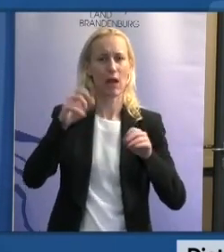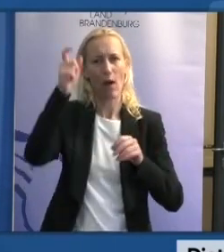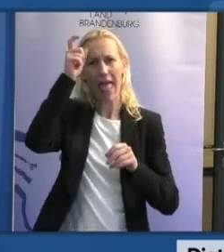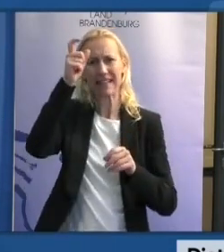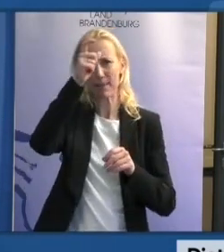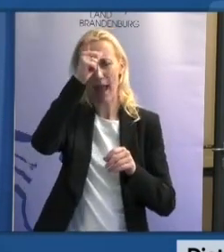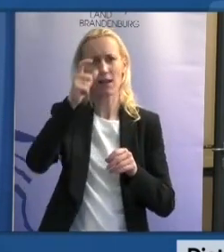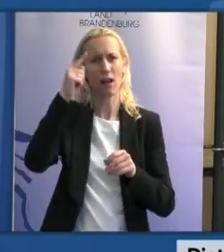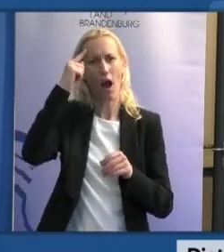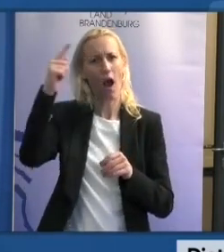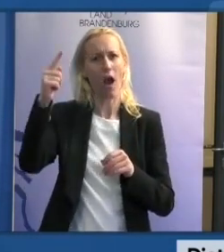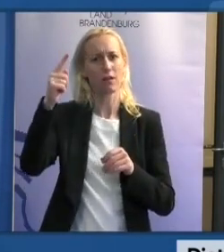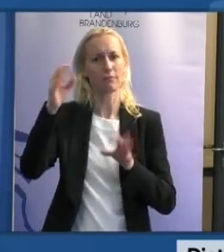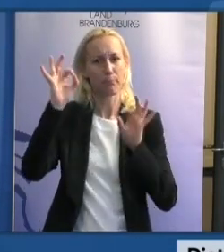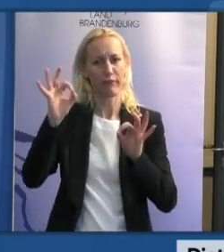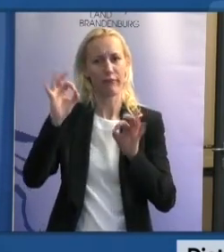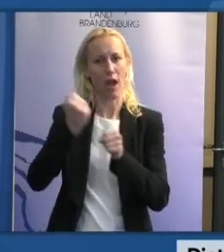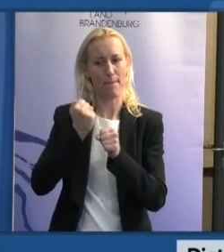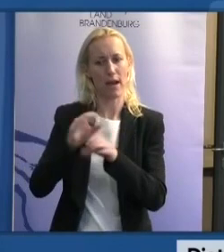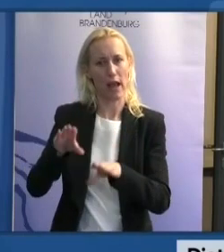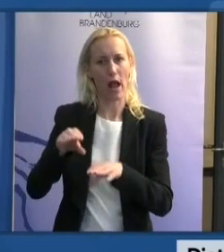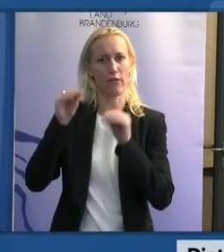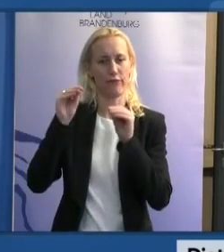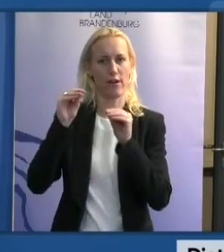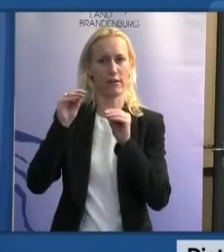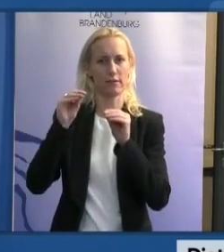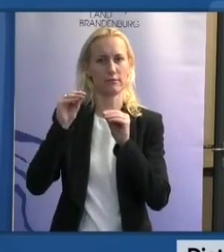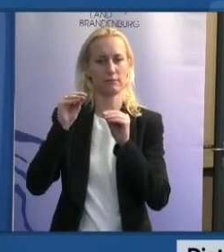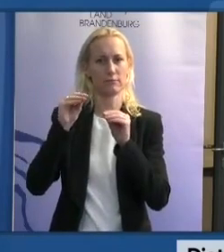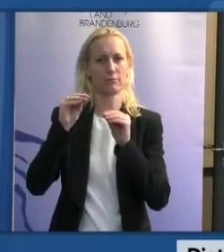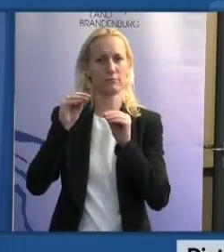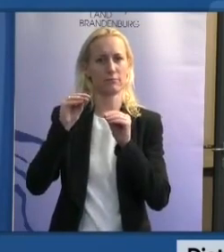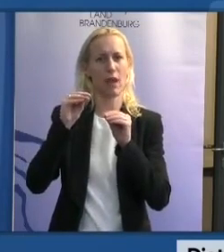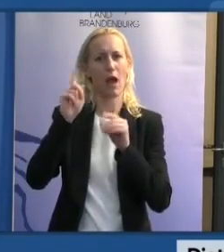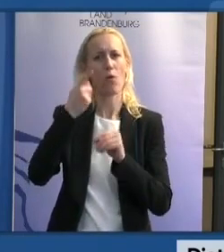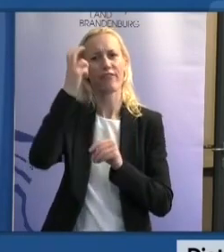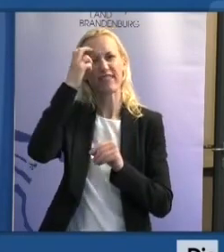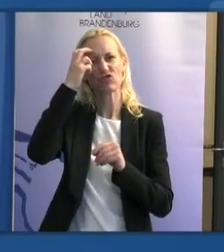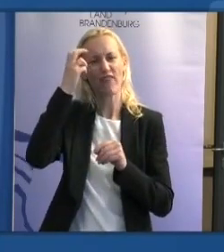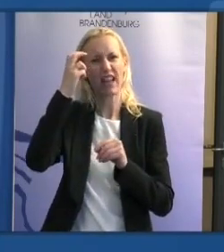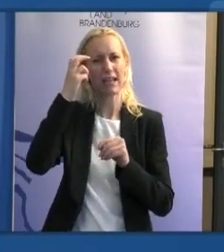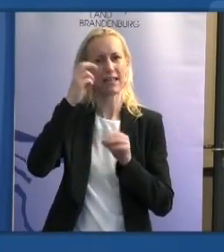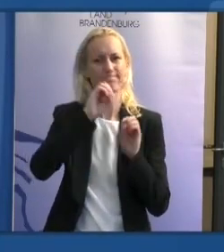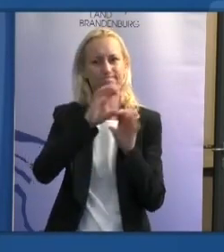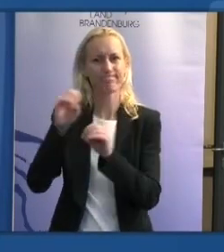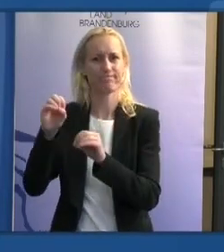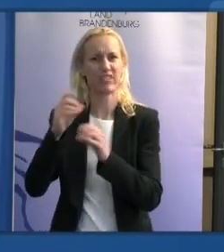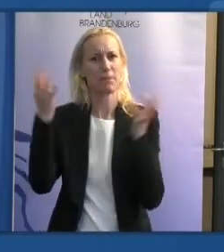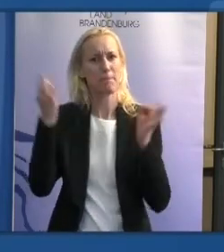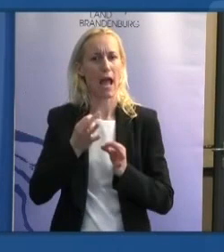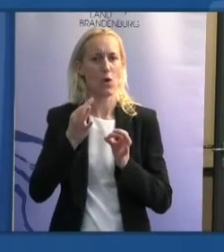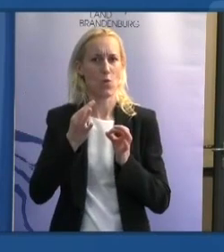Expertenrat seine Arbeit aufnehmen wird, um hier den entsprechenden wissenschaftlichen Input für die notwendigen